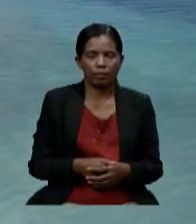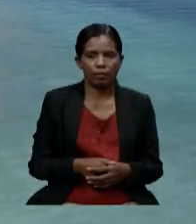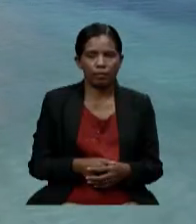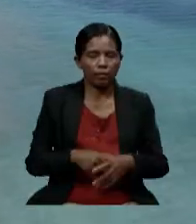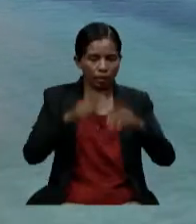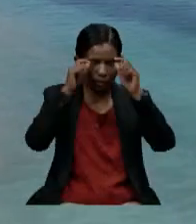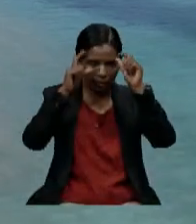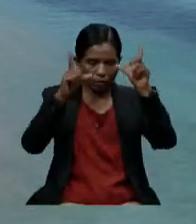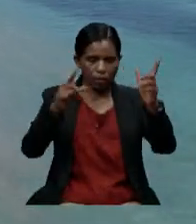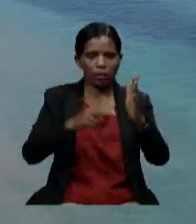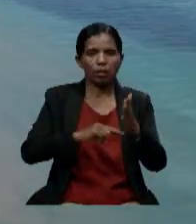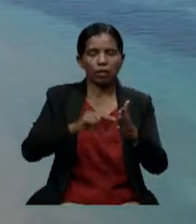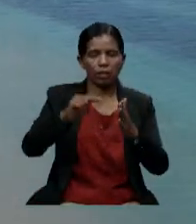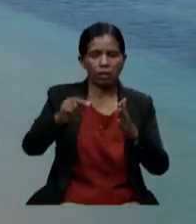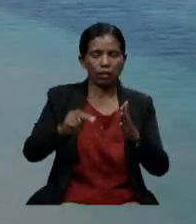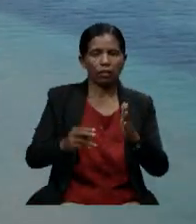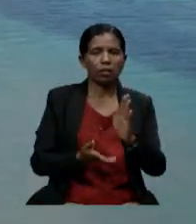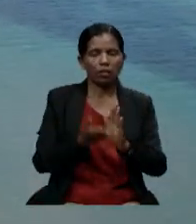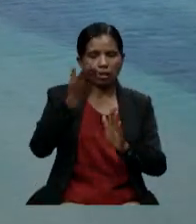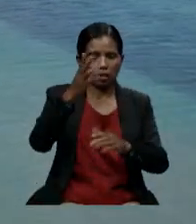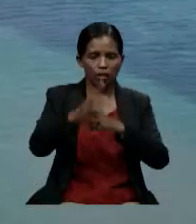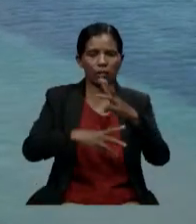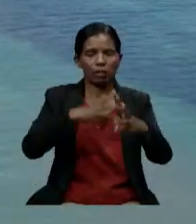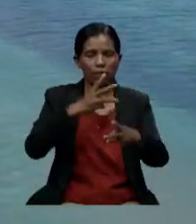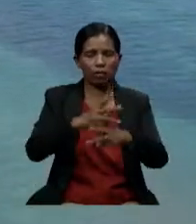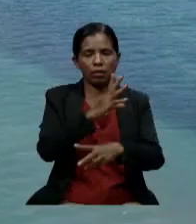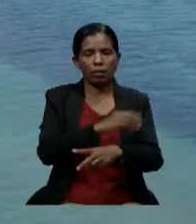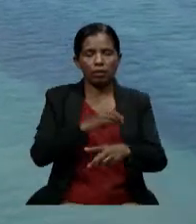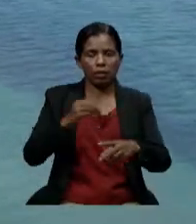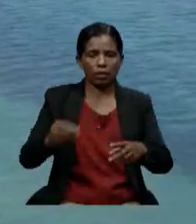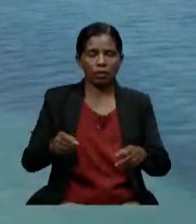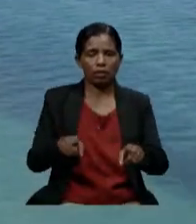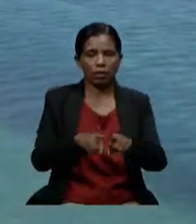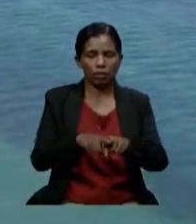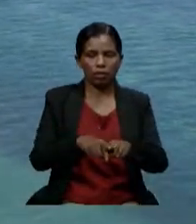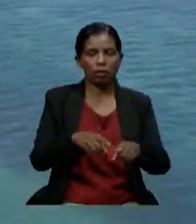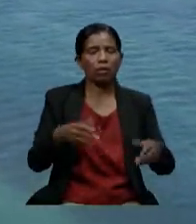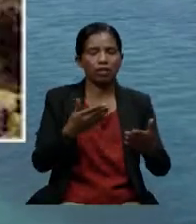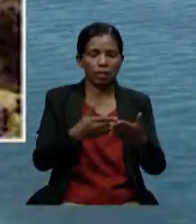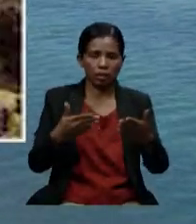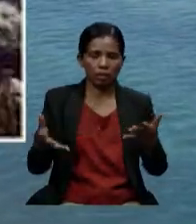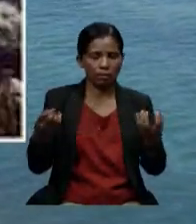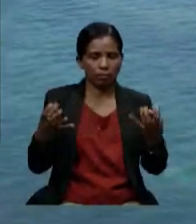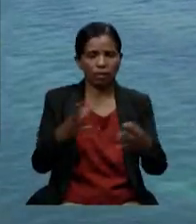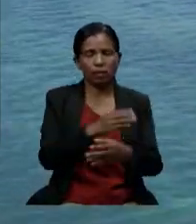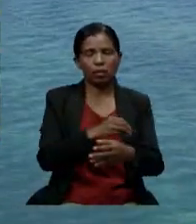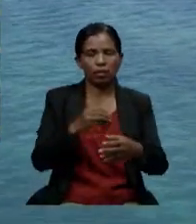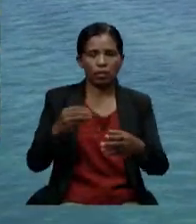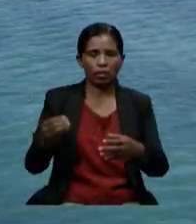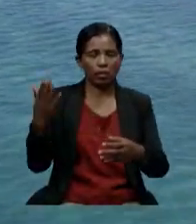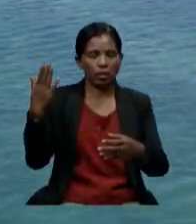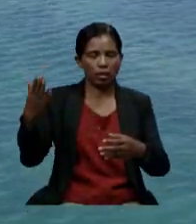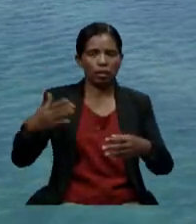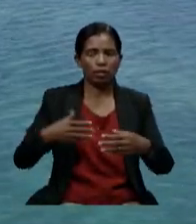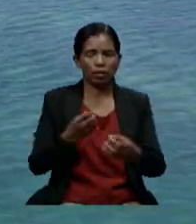Timor Leste ne nível biodiversidade as iha mundu, no mos potência hone espécie oioi no nia ekosistema koral